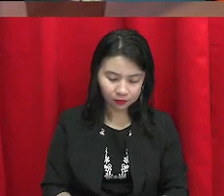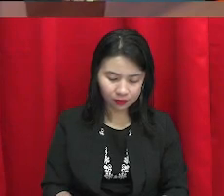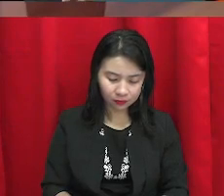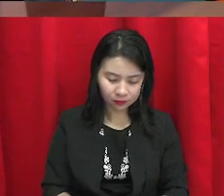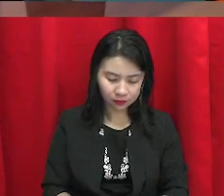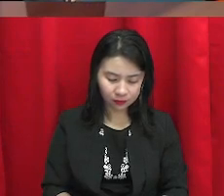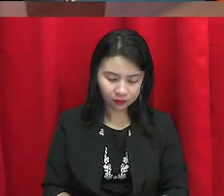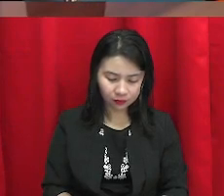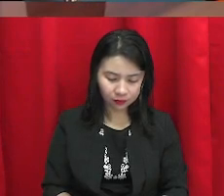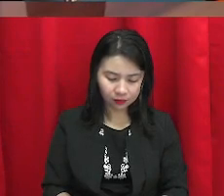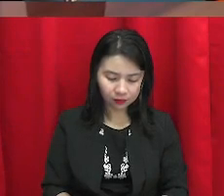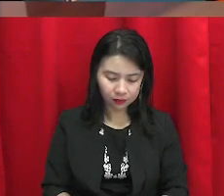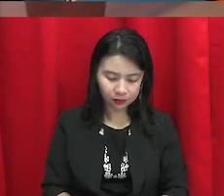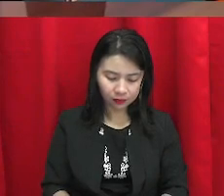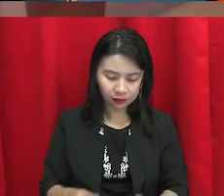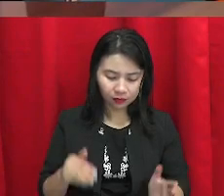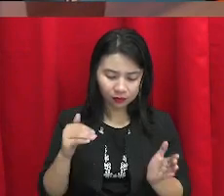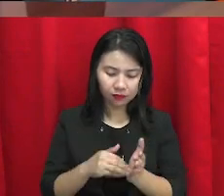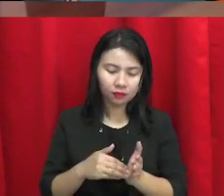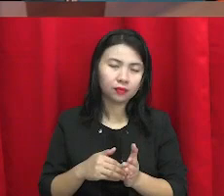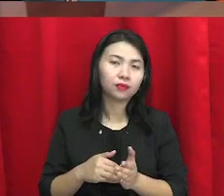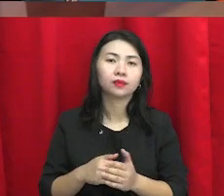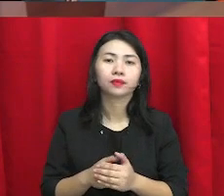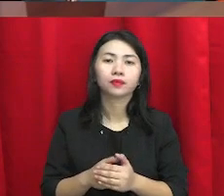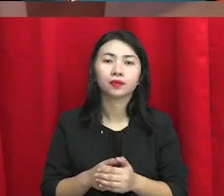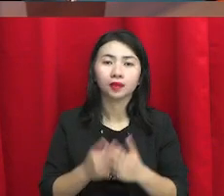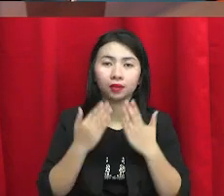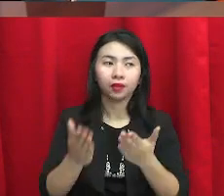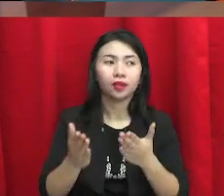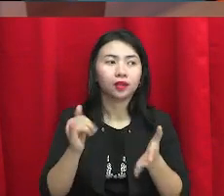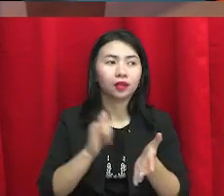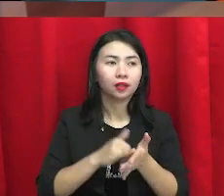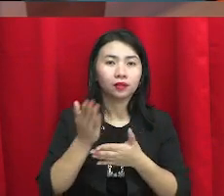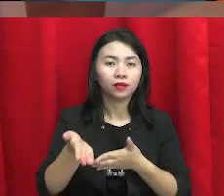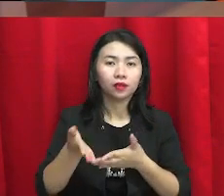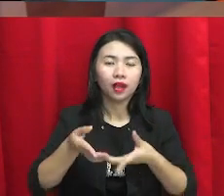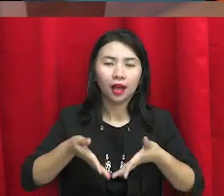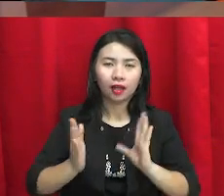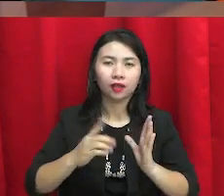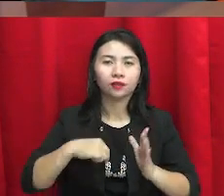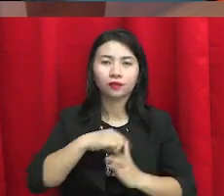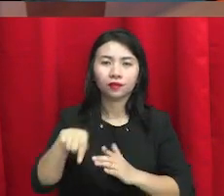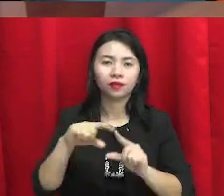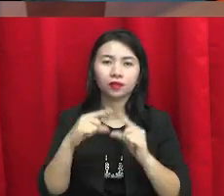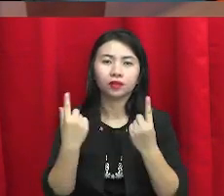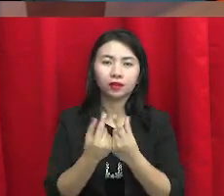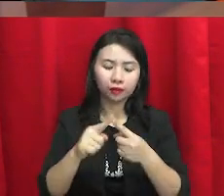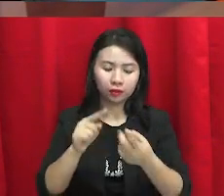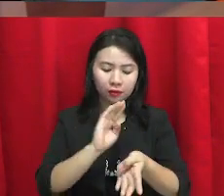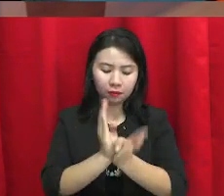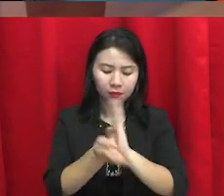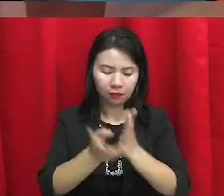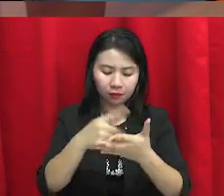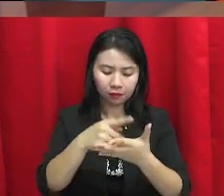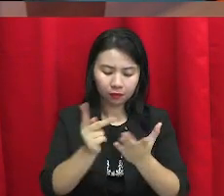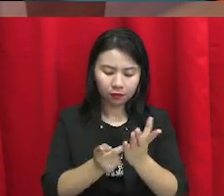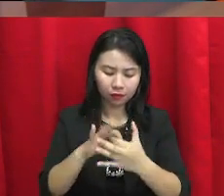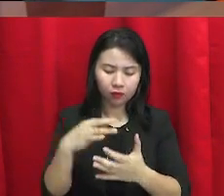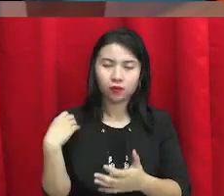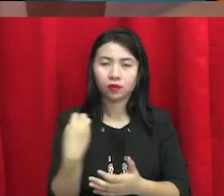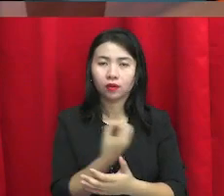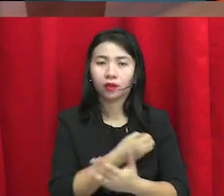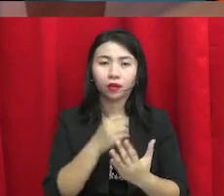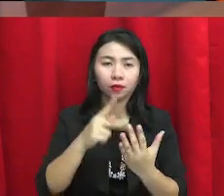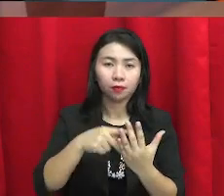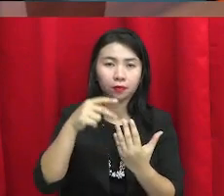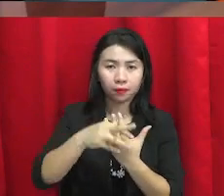kayo. Amen. Once again, maraming salamat Sir Jao na inalaw niyo po ulit yung grupo po namin na maging kabahagi po ng programa po nating The Baptist Lunch.